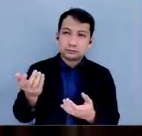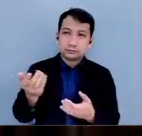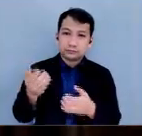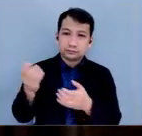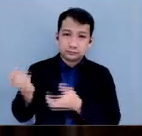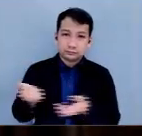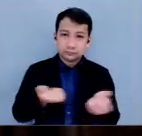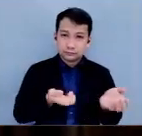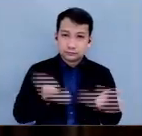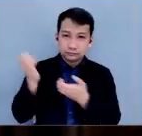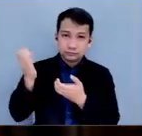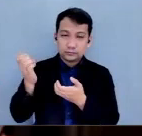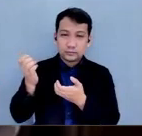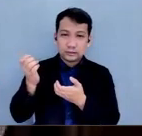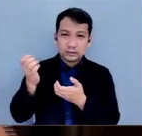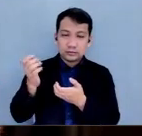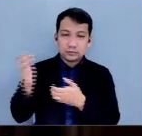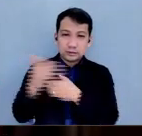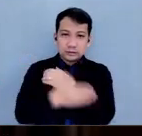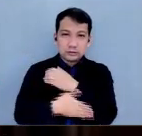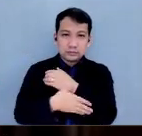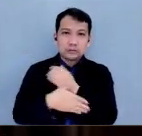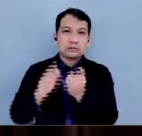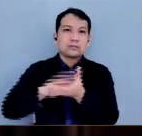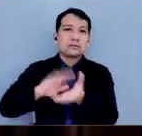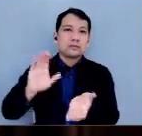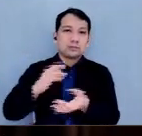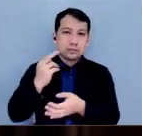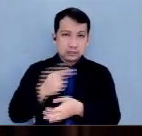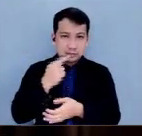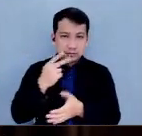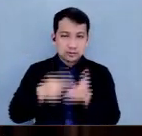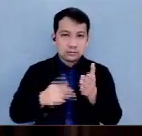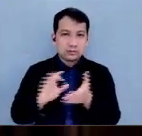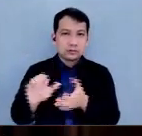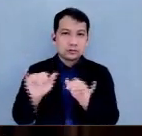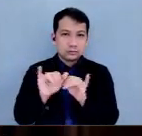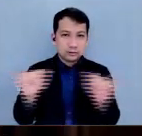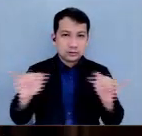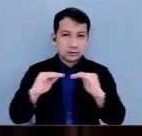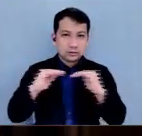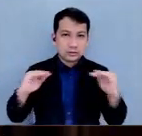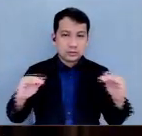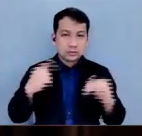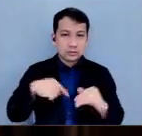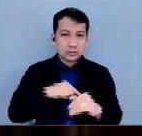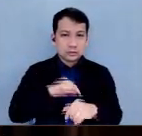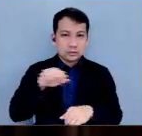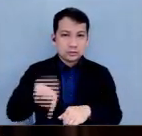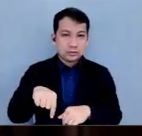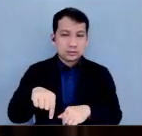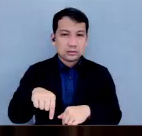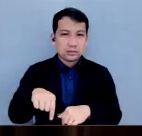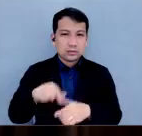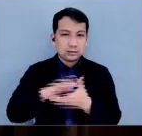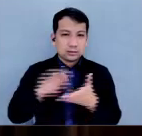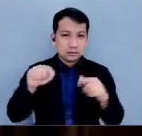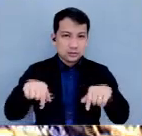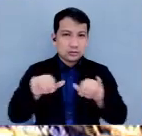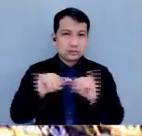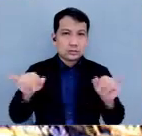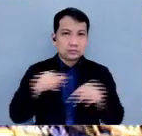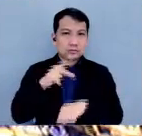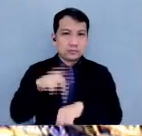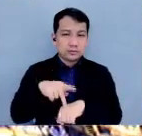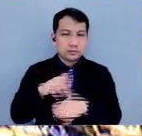nage-export na mga bansa ay tumataas din ang presyo nila, halos katumbas lang ng pagtaas ng dito sa Pilipinas. Sa